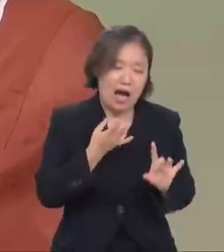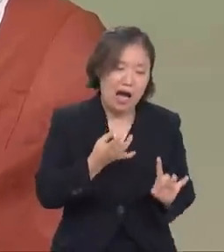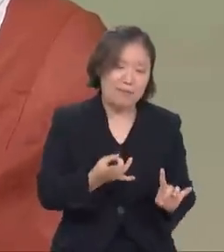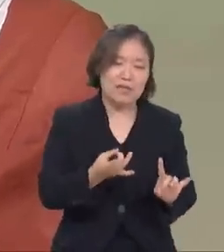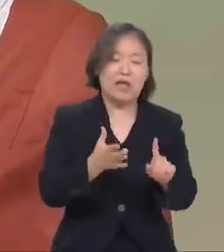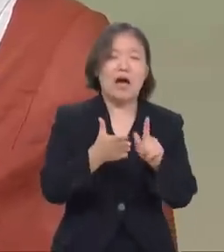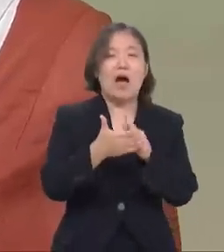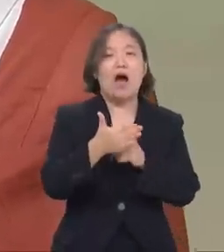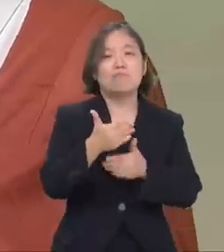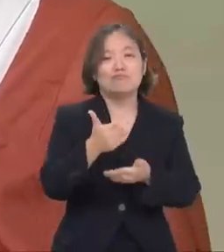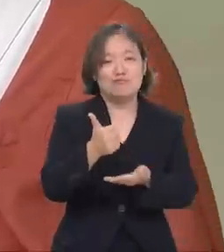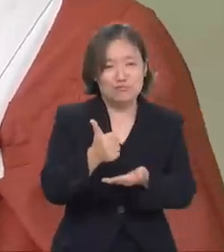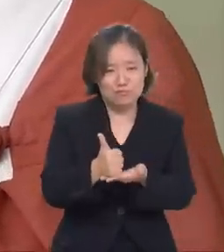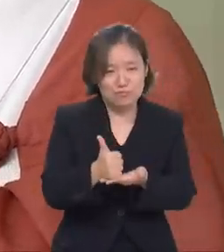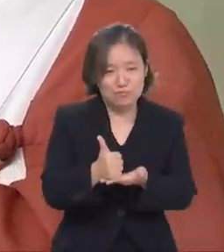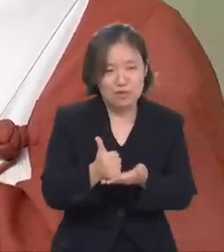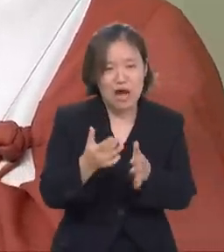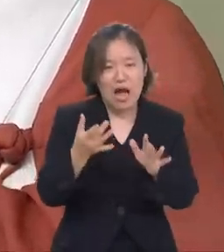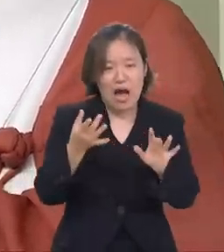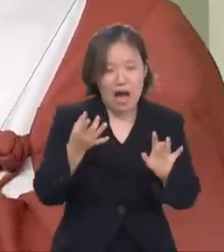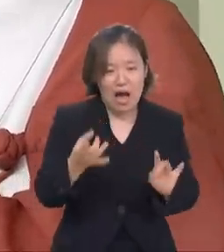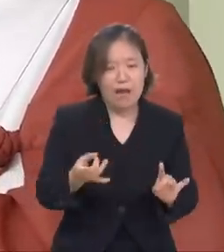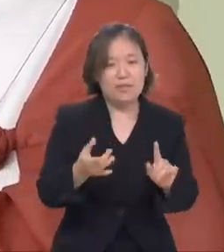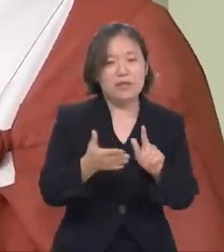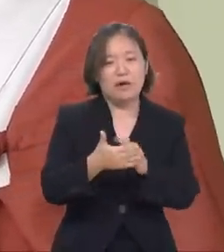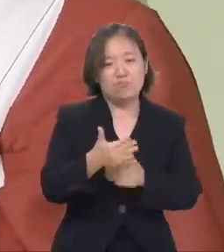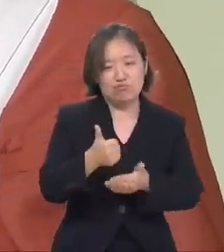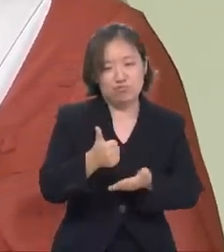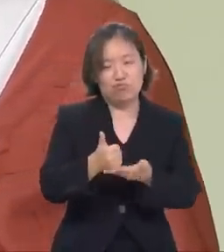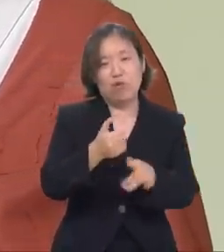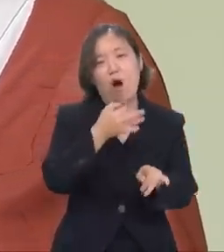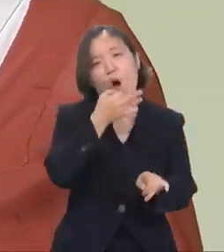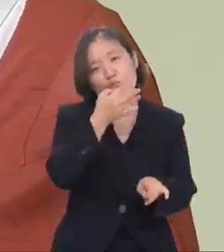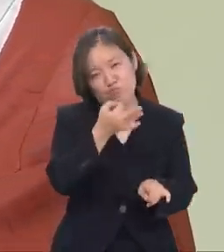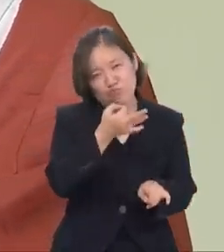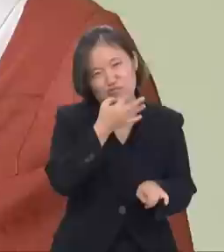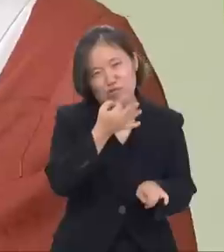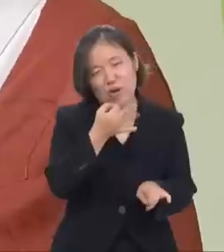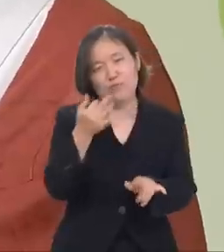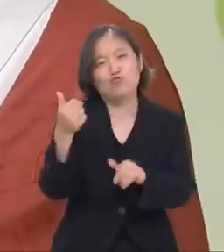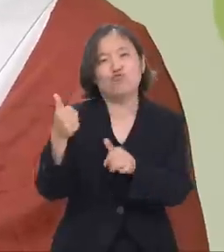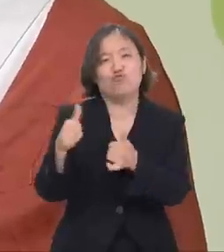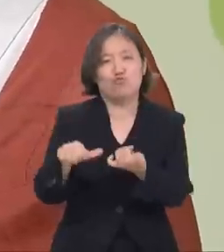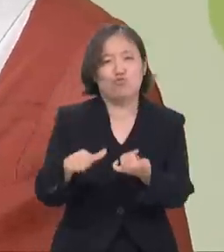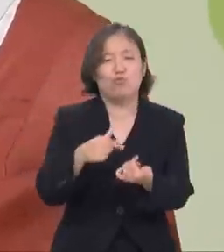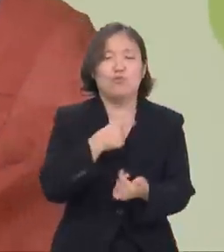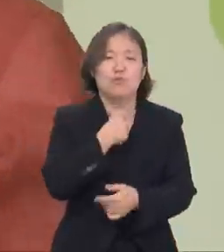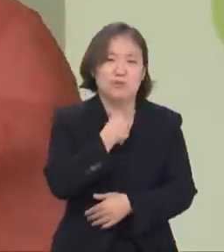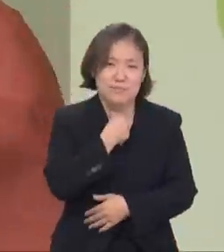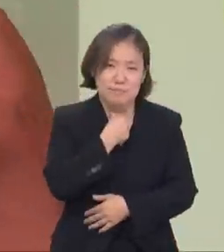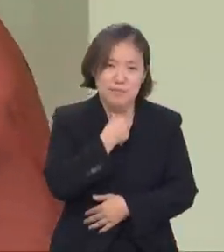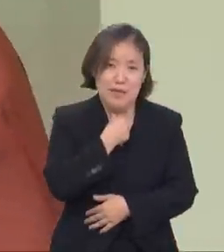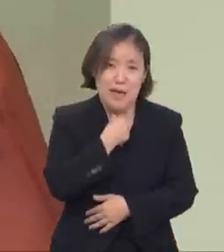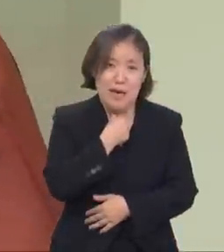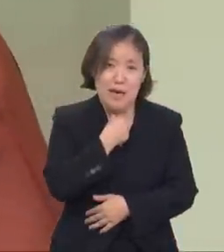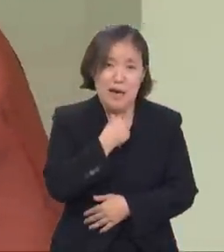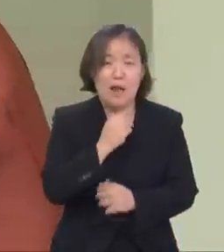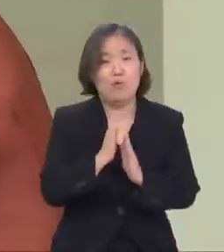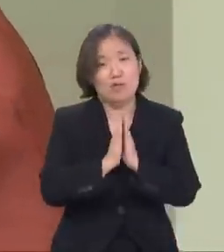나무아미타불 아미타 부처님 염불하면서 세상 떠나기를